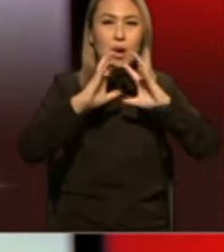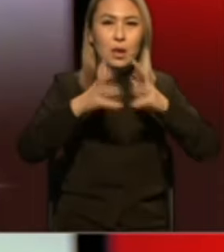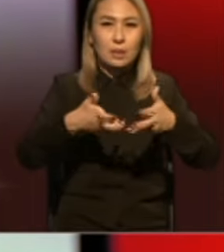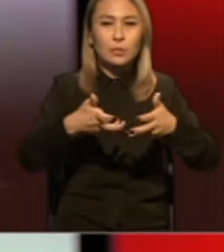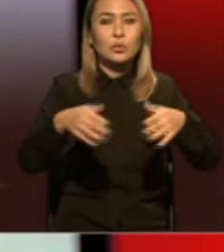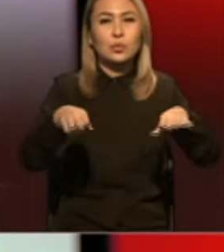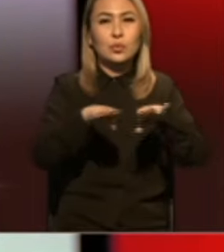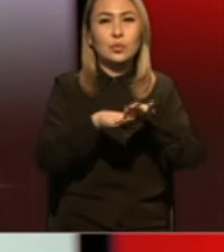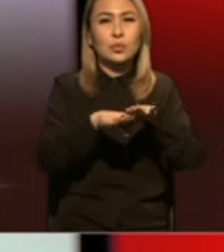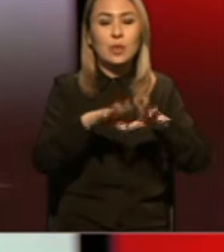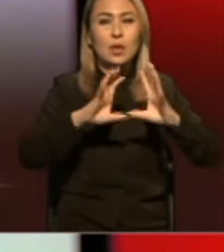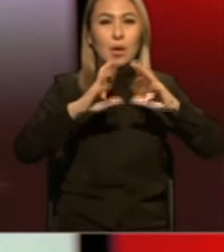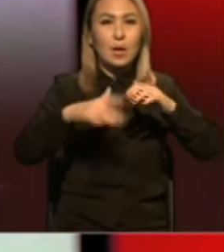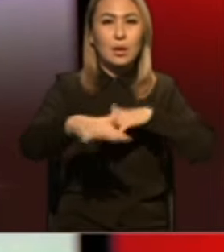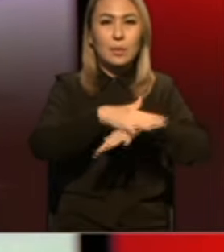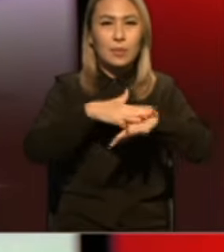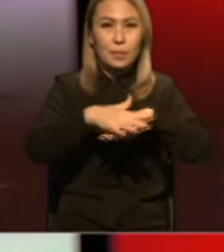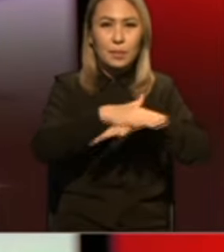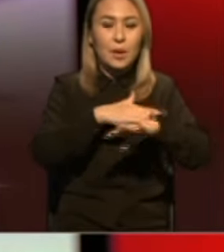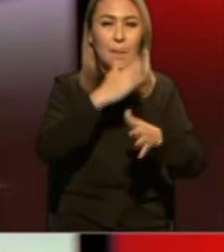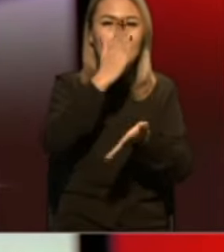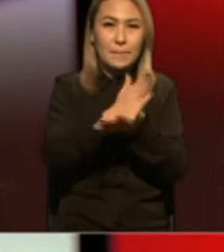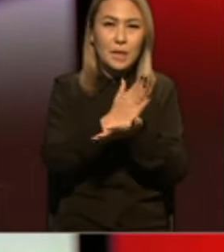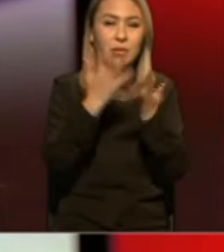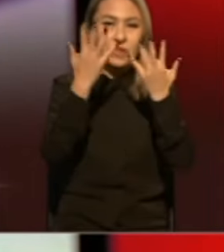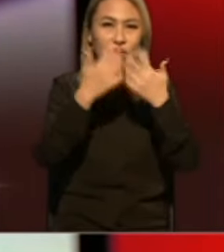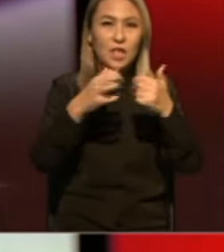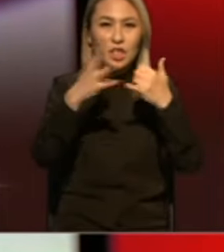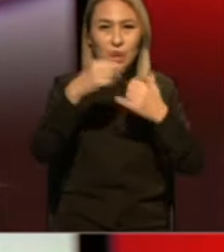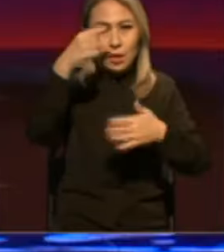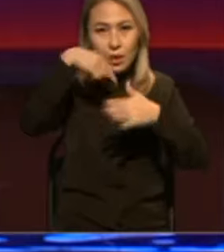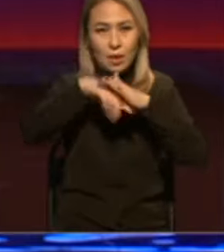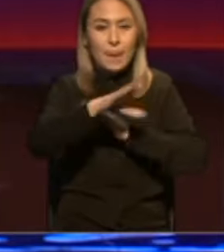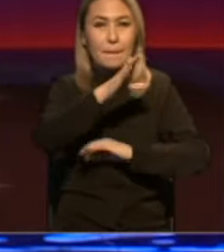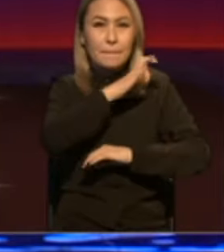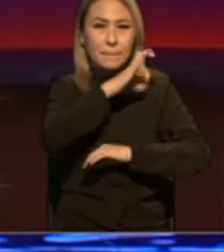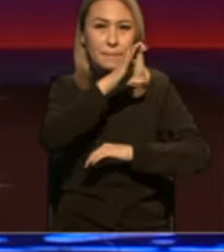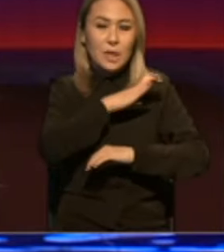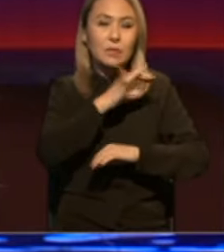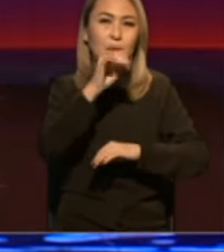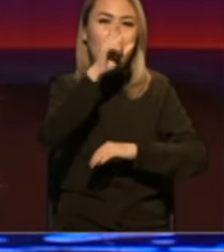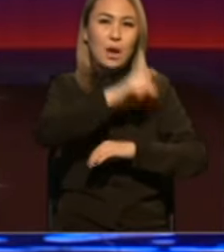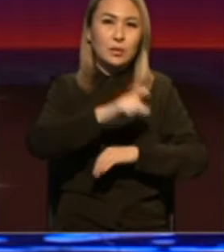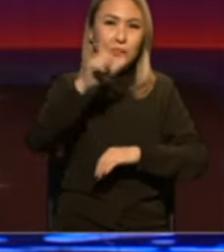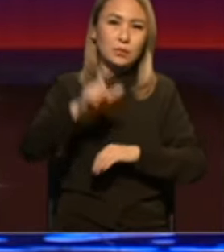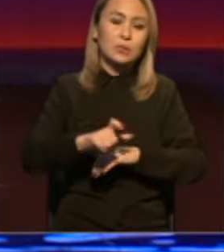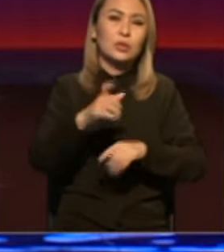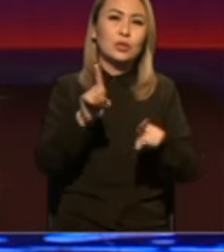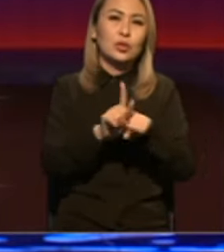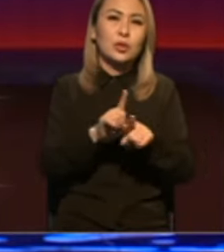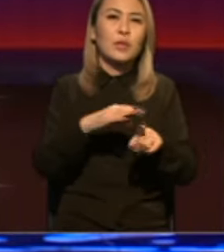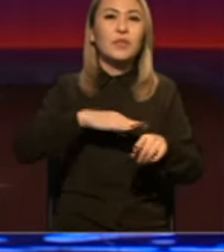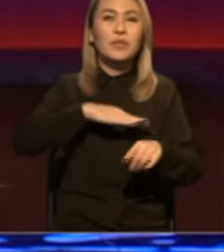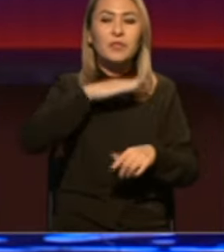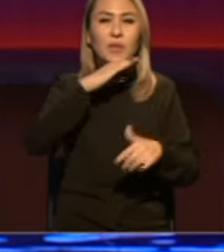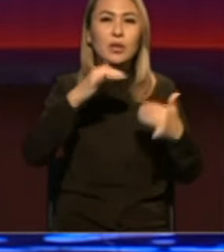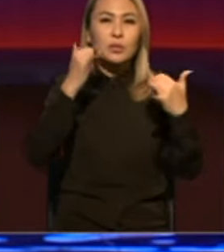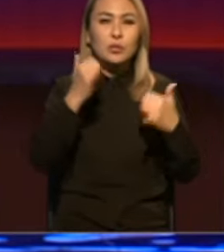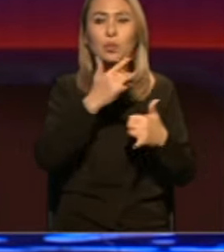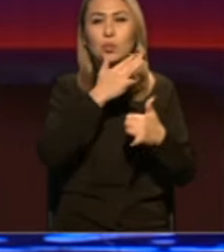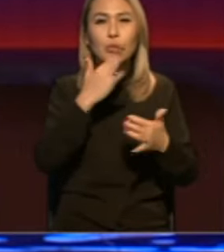бойынша. Яғни халқының саны бар, жерінің асты байлыққа толы, азаматтарымыз жетеді. Тек осы